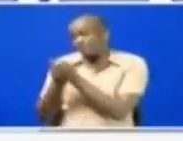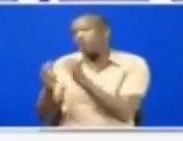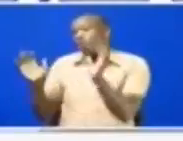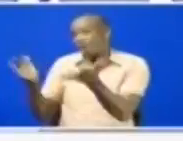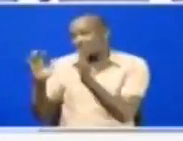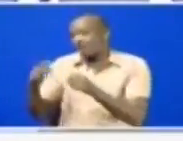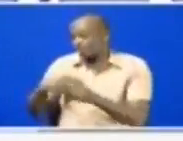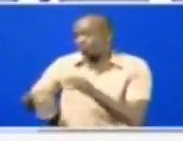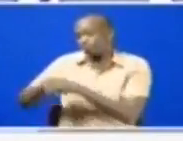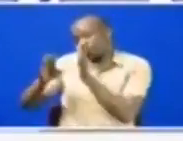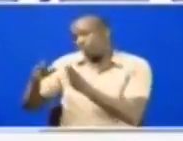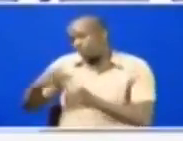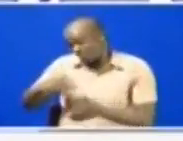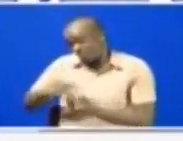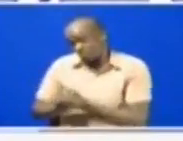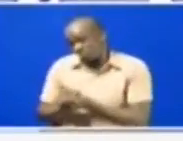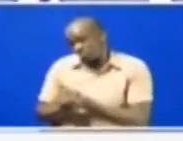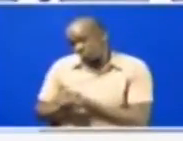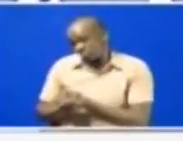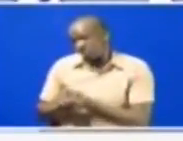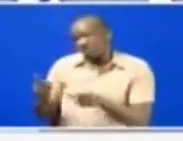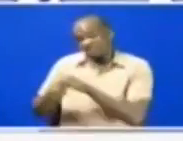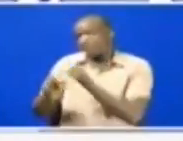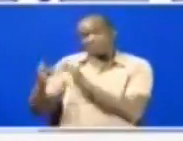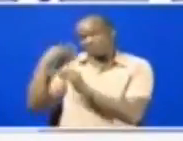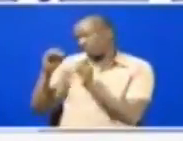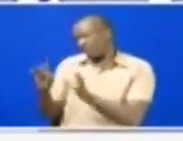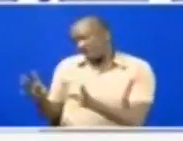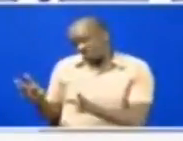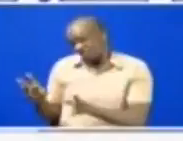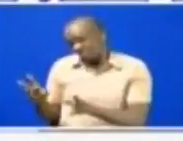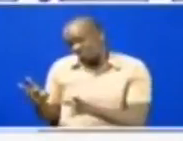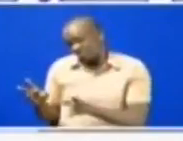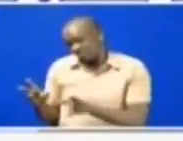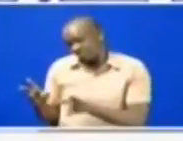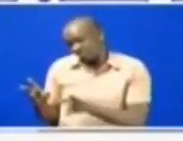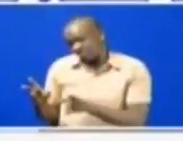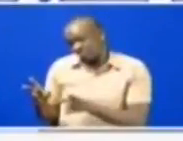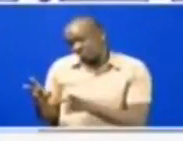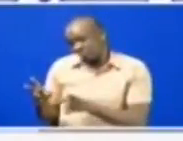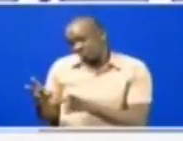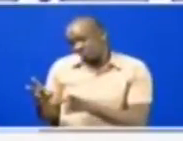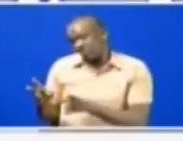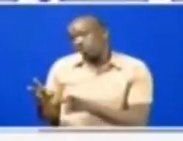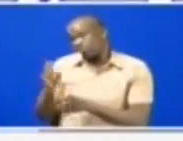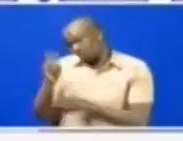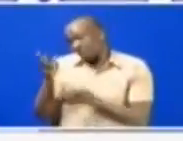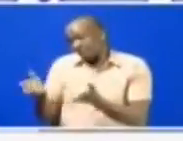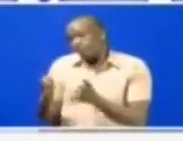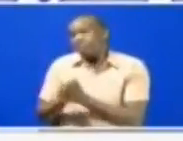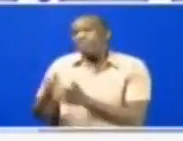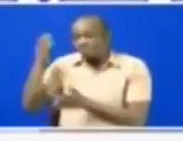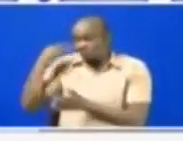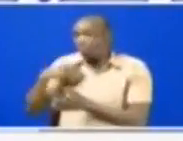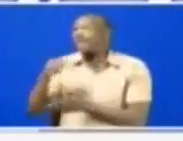maslahi ya wachezaji wale wa kitambo kidogo kulingana na hizo siku za hapo nyuma kidogo. Na sasa bado tulikuwa tunataka